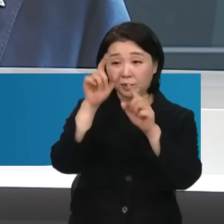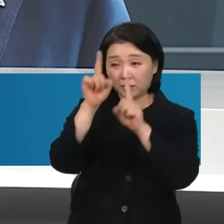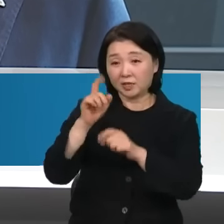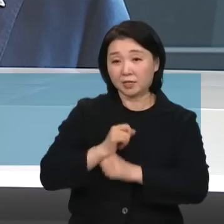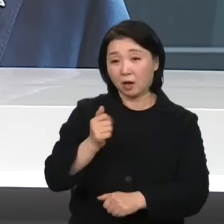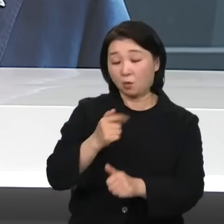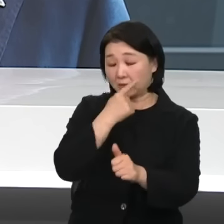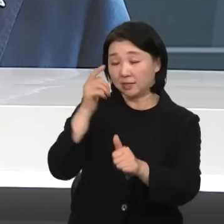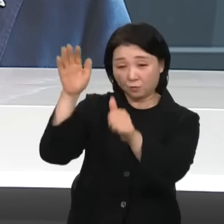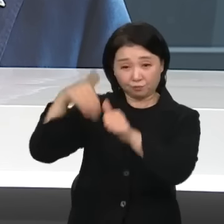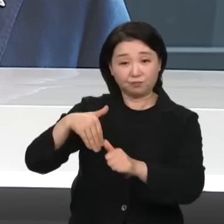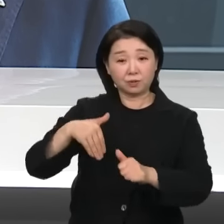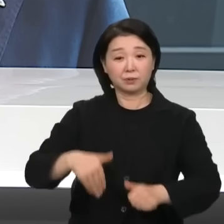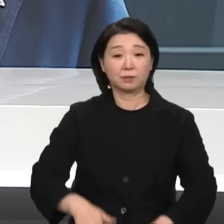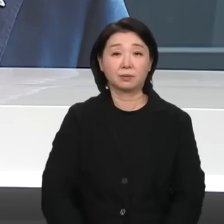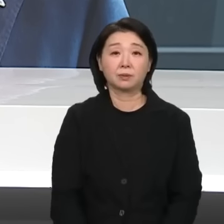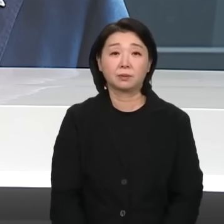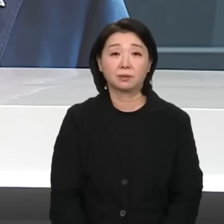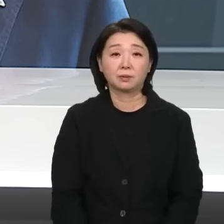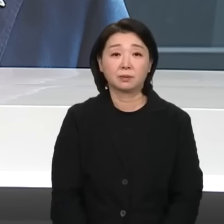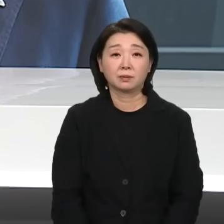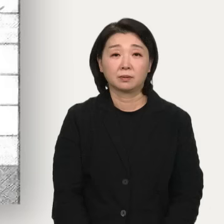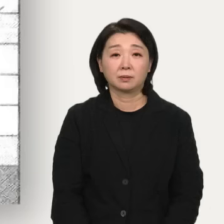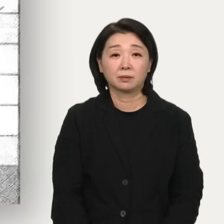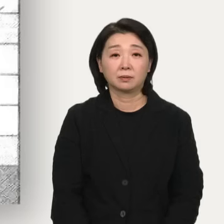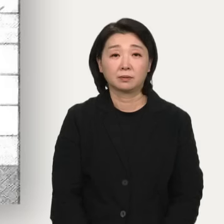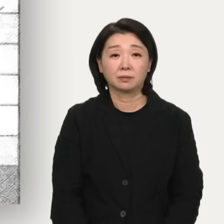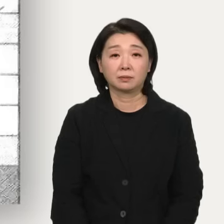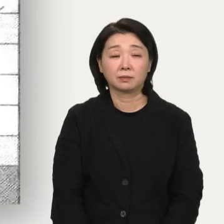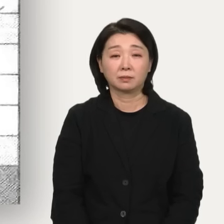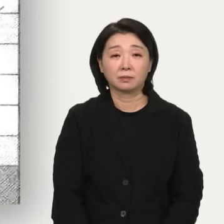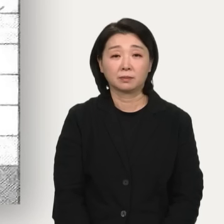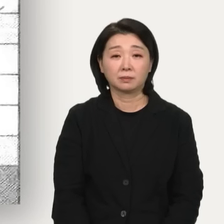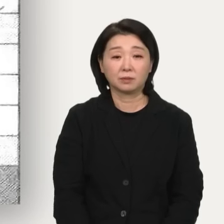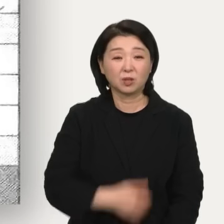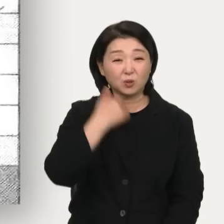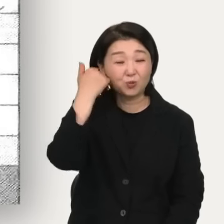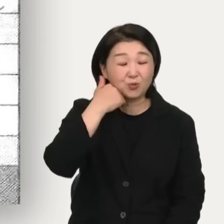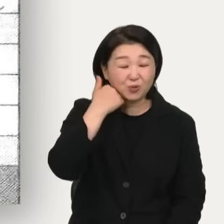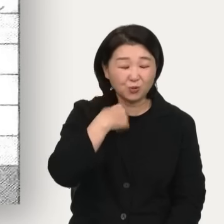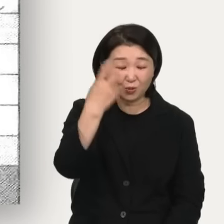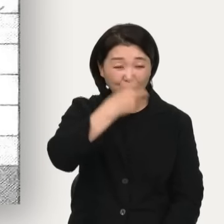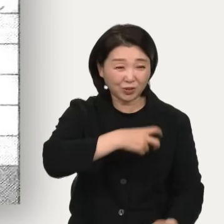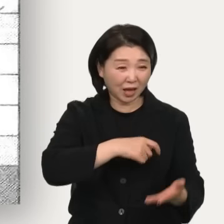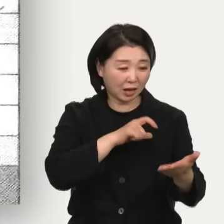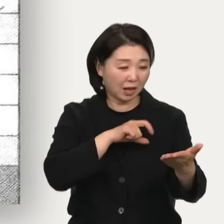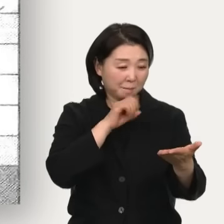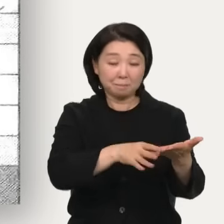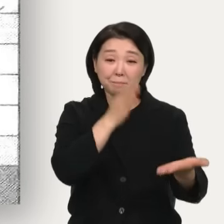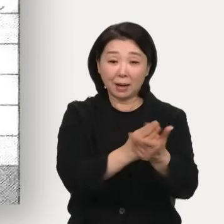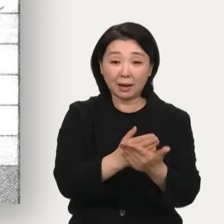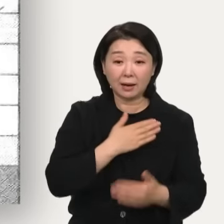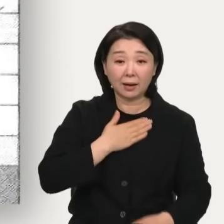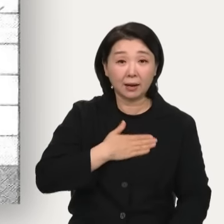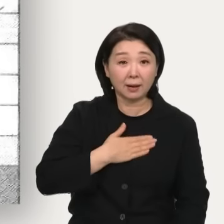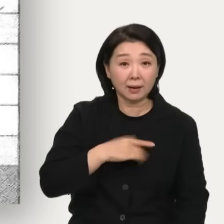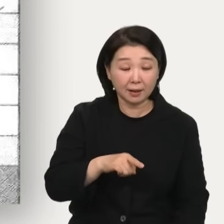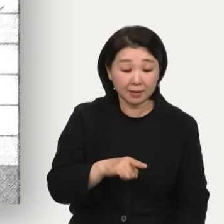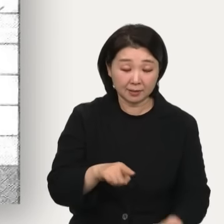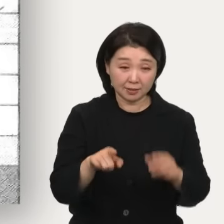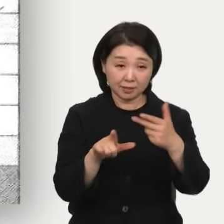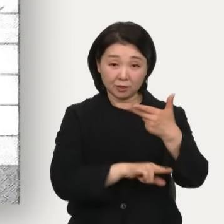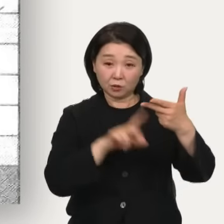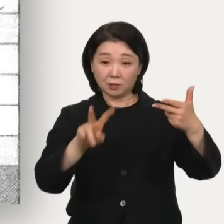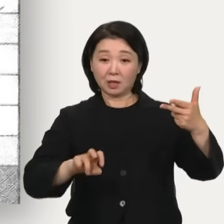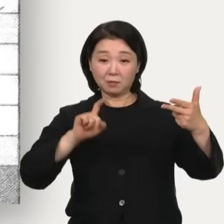채택했습니다 김민관 기자입니다 누구누구 수사 언급하면 안 됨 지난해 7월 31일